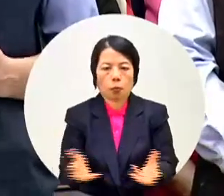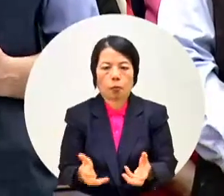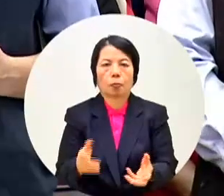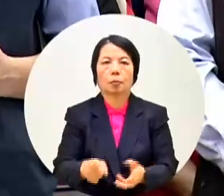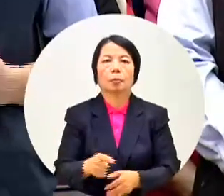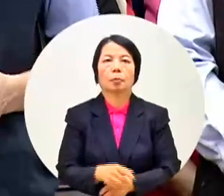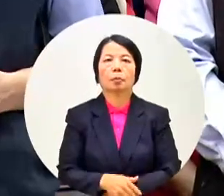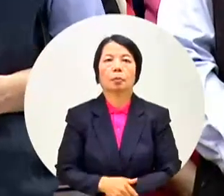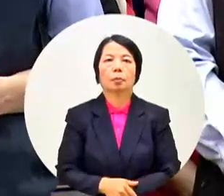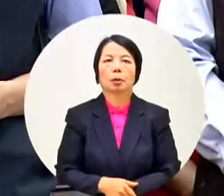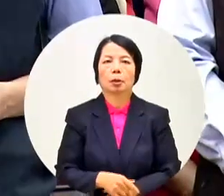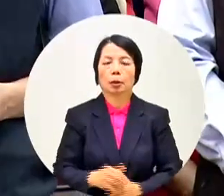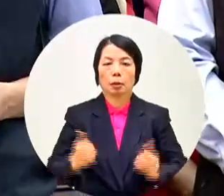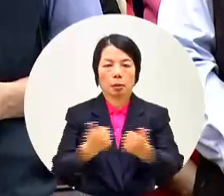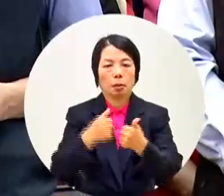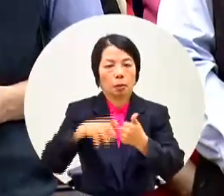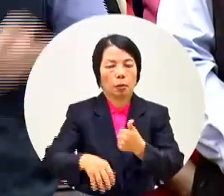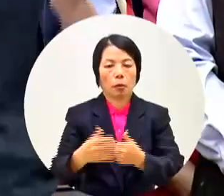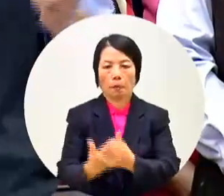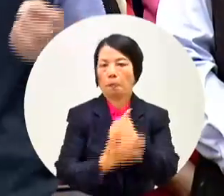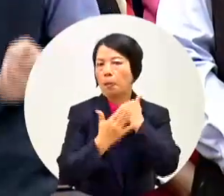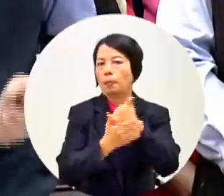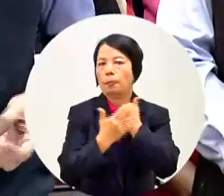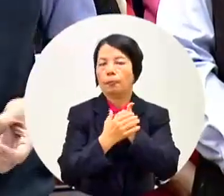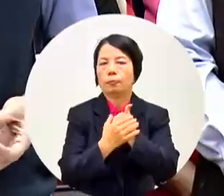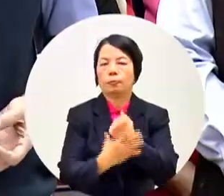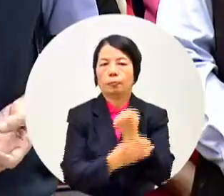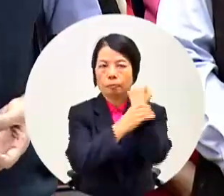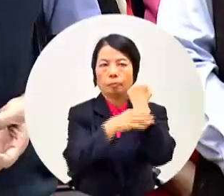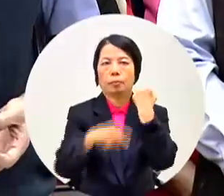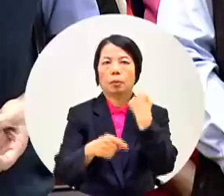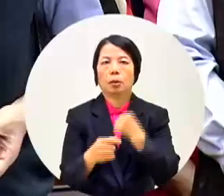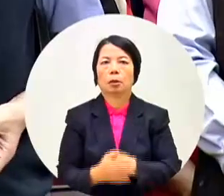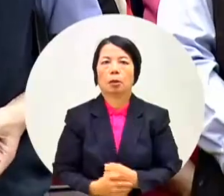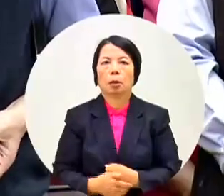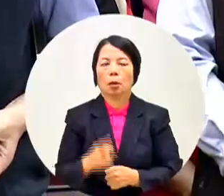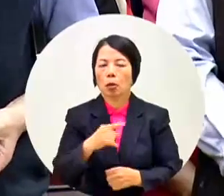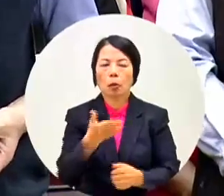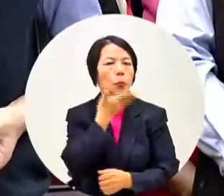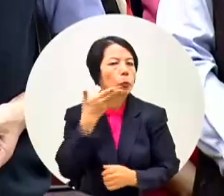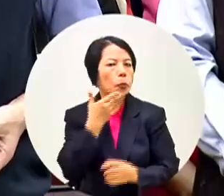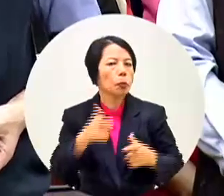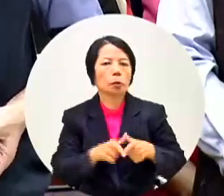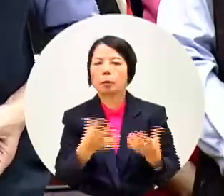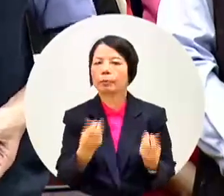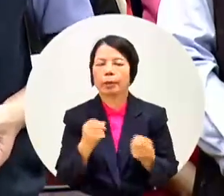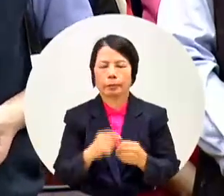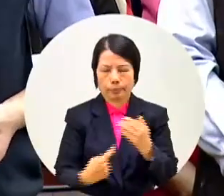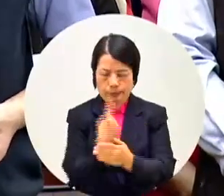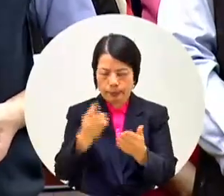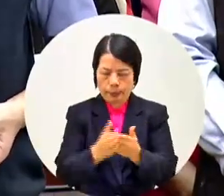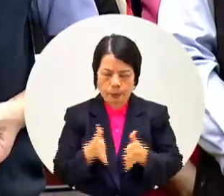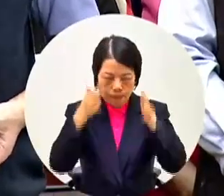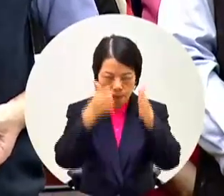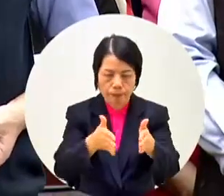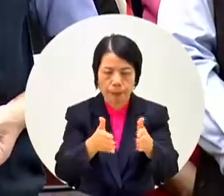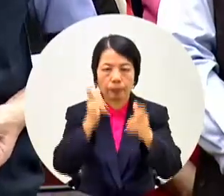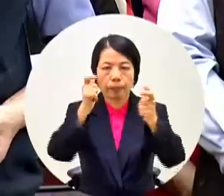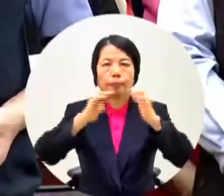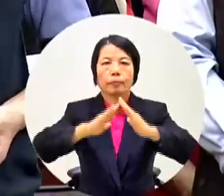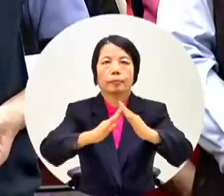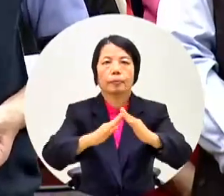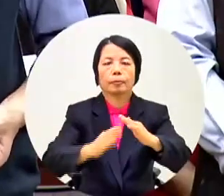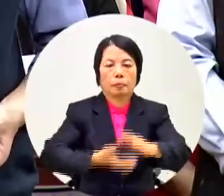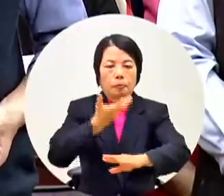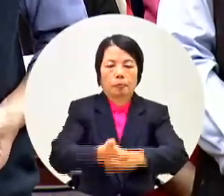的支持，我们没有任何私心，就是一心一意把高雄创造起来。因为高雄有这个条件，